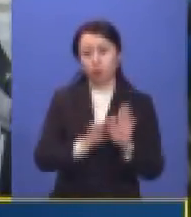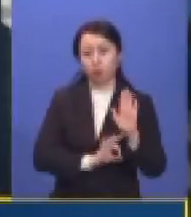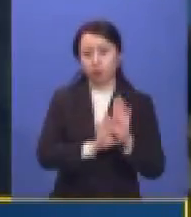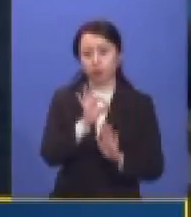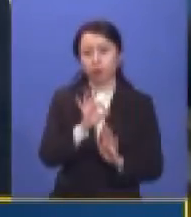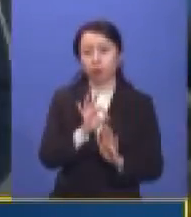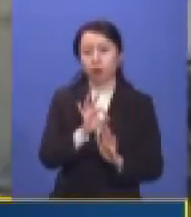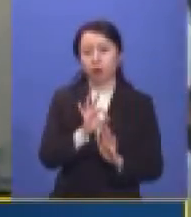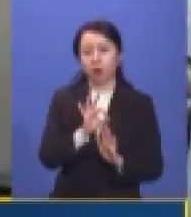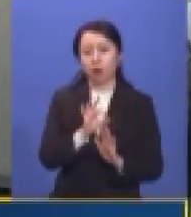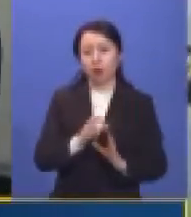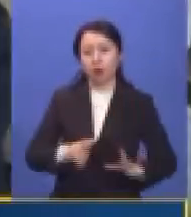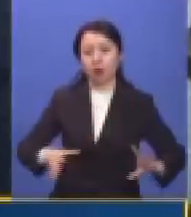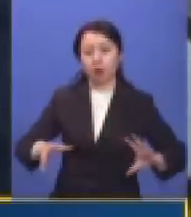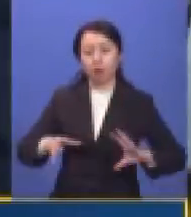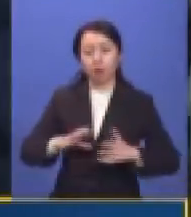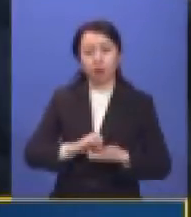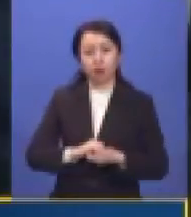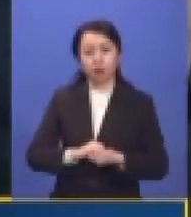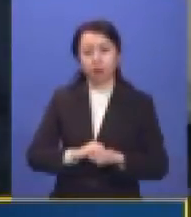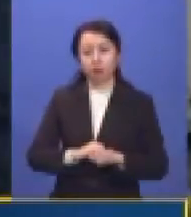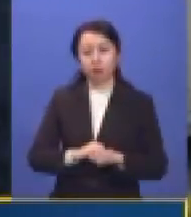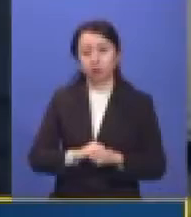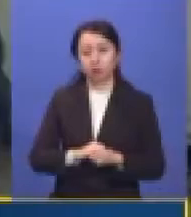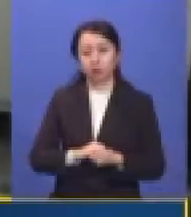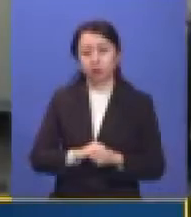экструзии получается у нас масса.